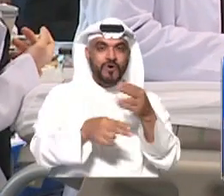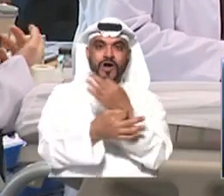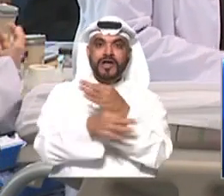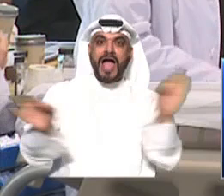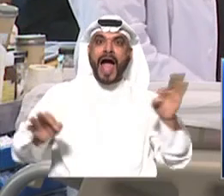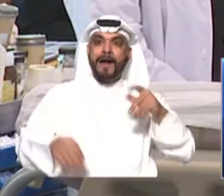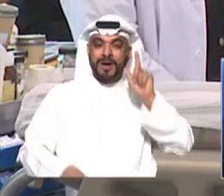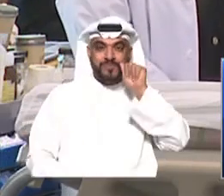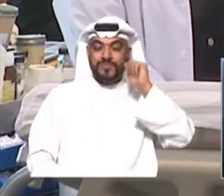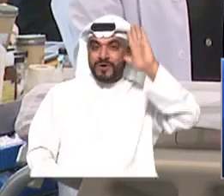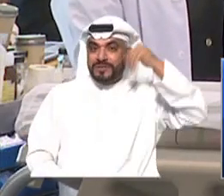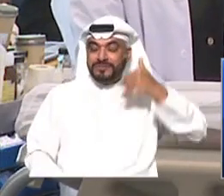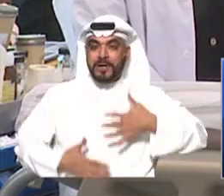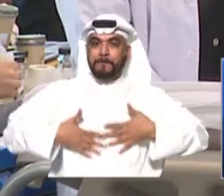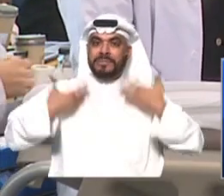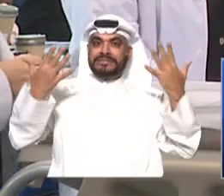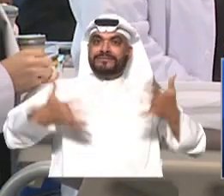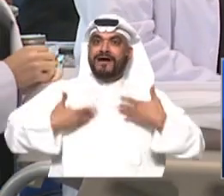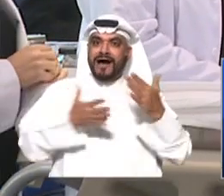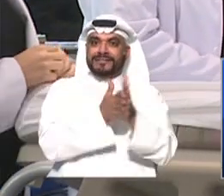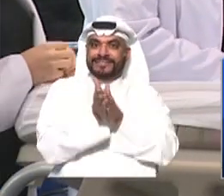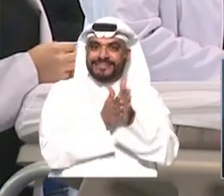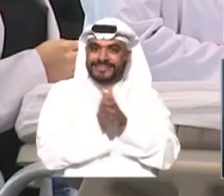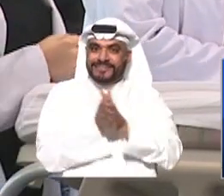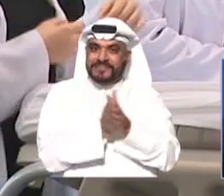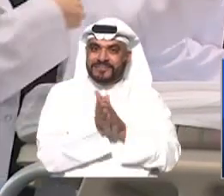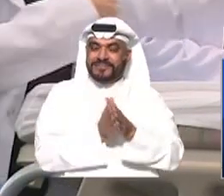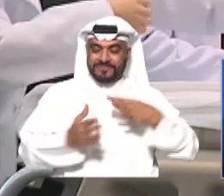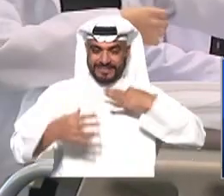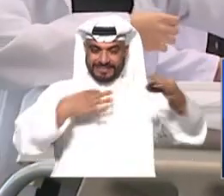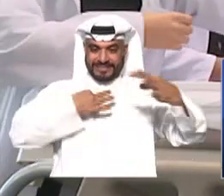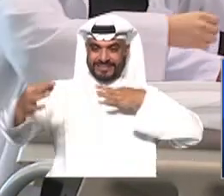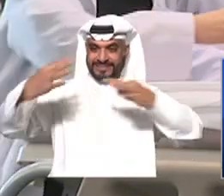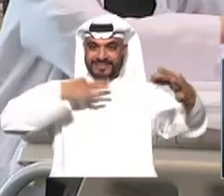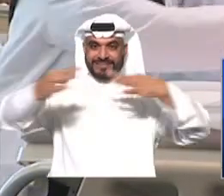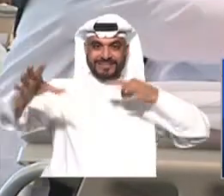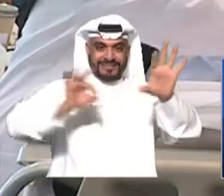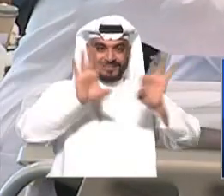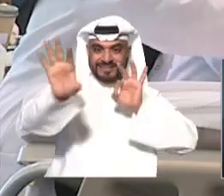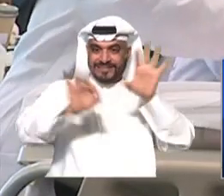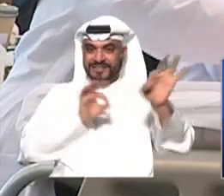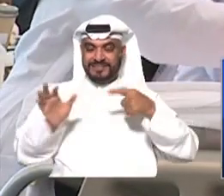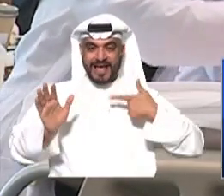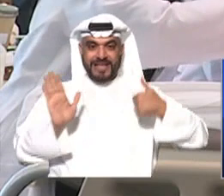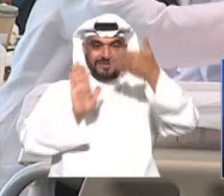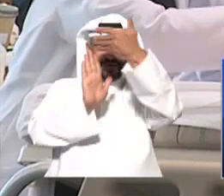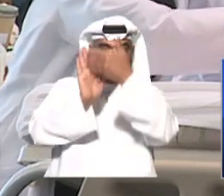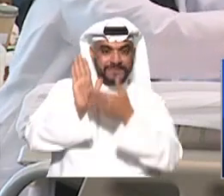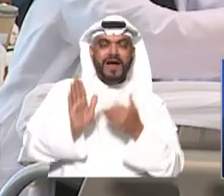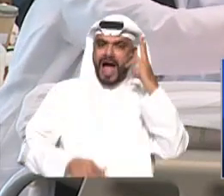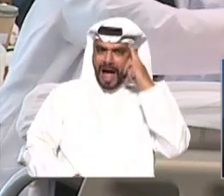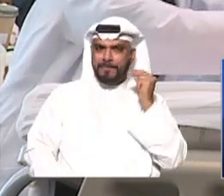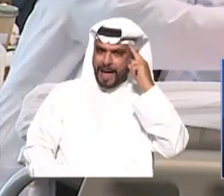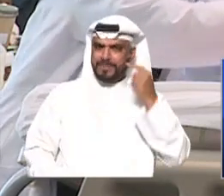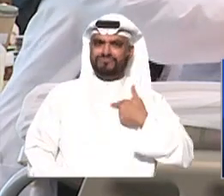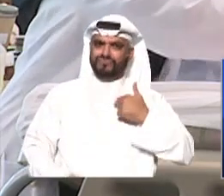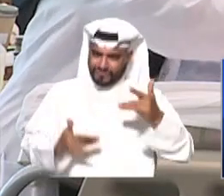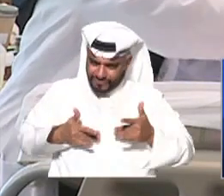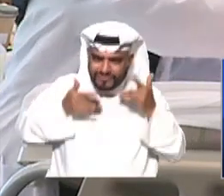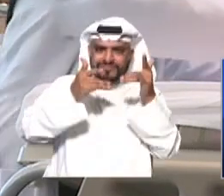الطلبة والطالبات اللي من أمس، يعني ما شاء الله الأسامي اللي قاعد تتواصل وحابنا تشارك